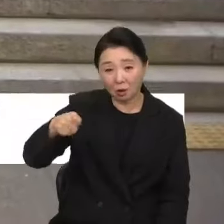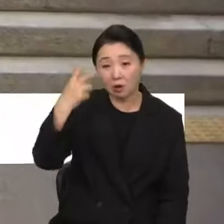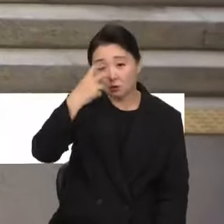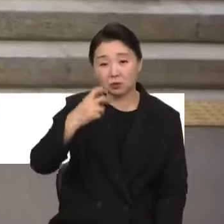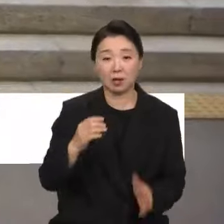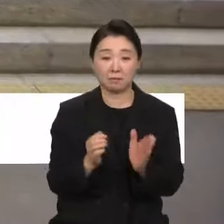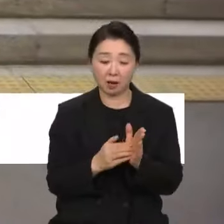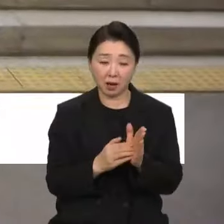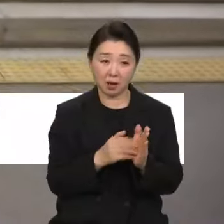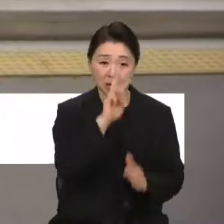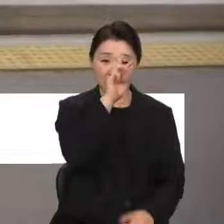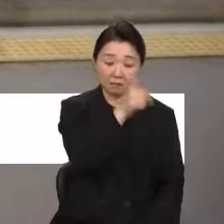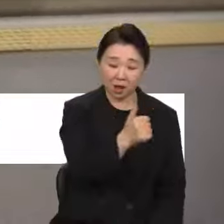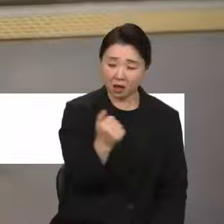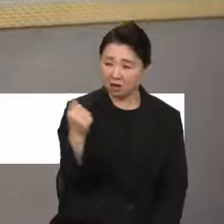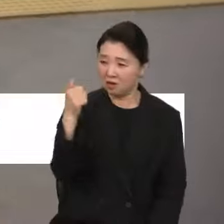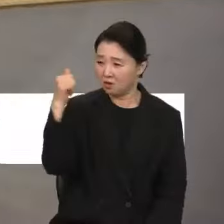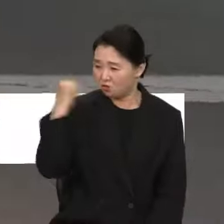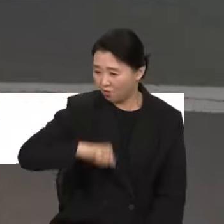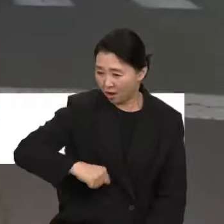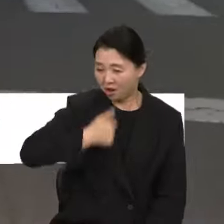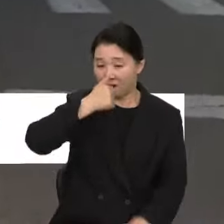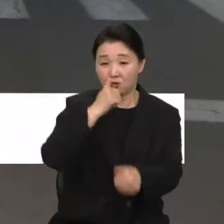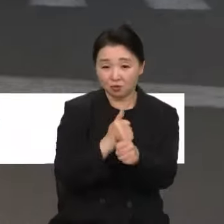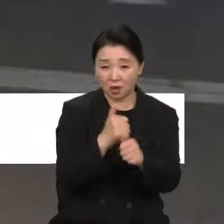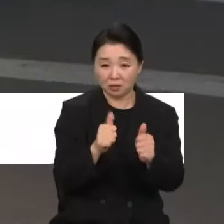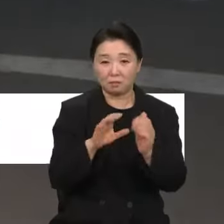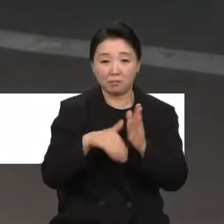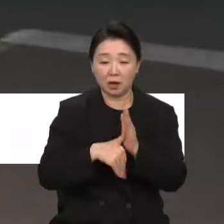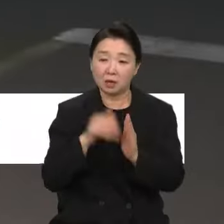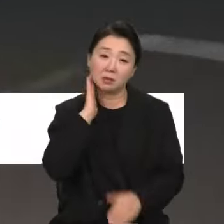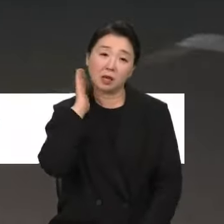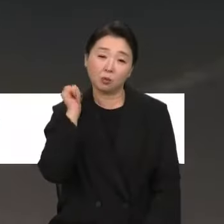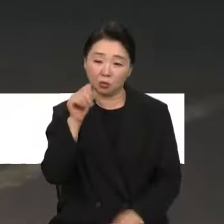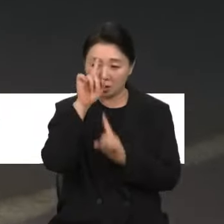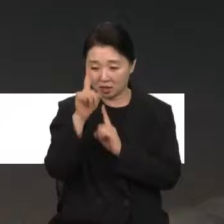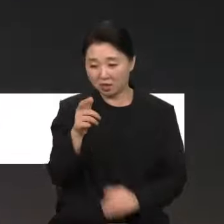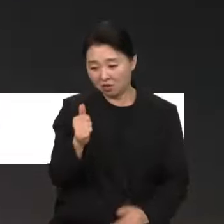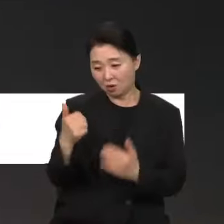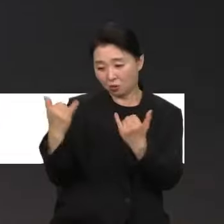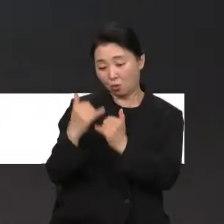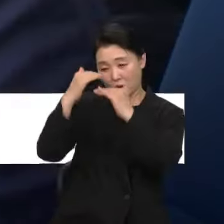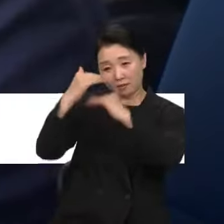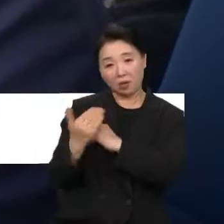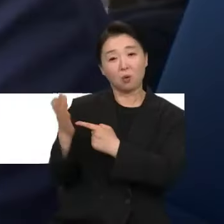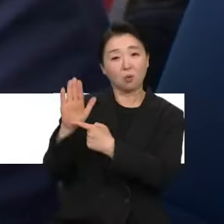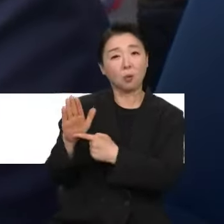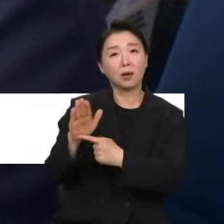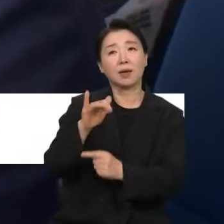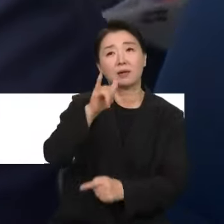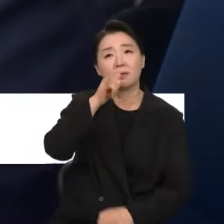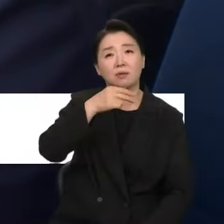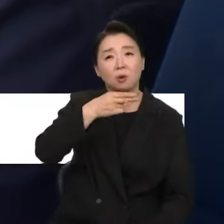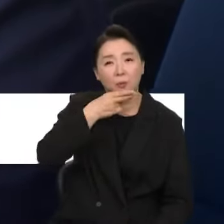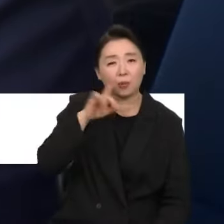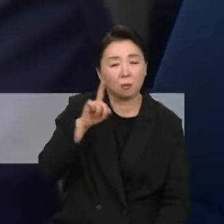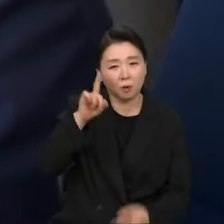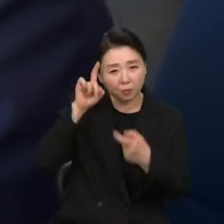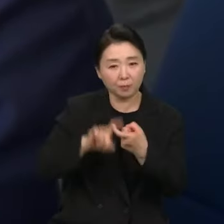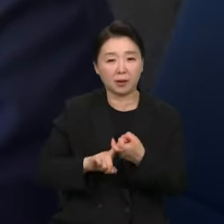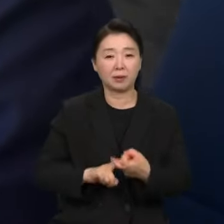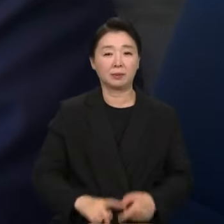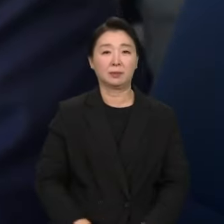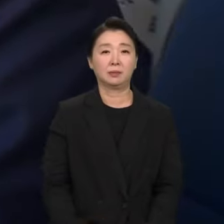전 단장의 항명 재판 과정에서 대통령과 이 전 장관의 통화 내용이 공개될지 여부에 관심이 쏠리고